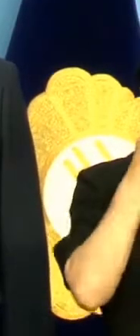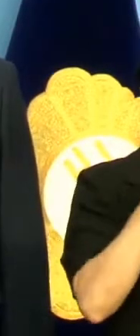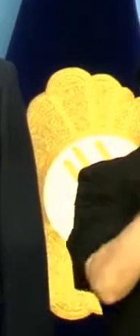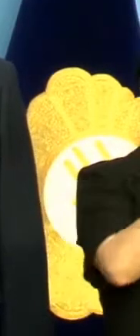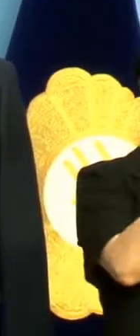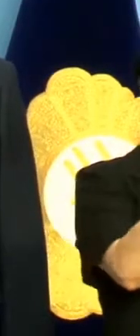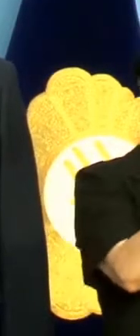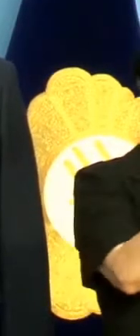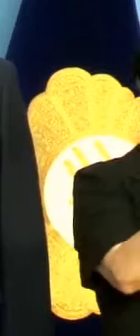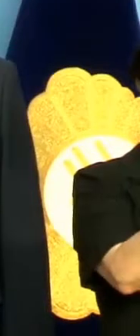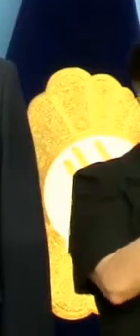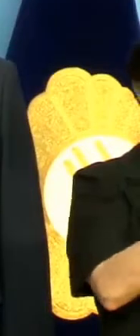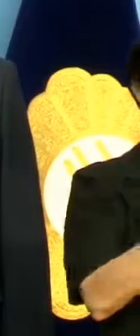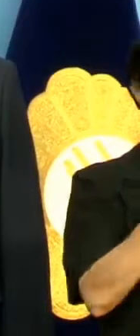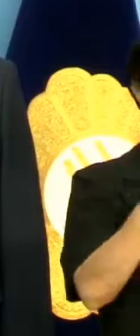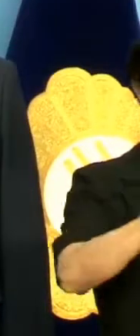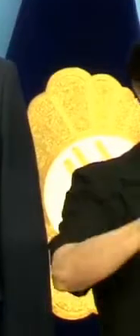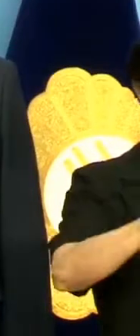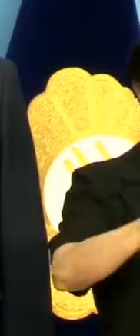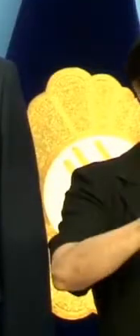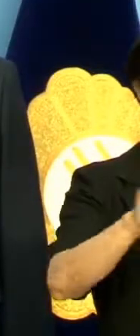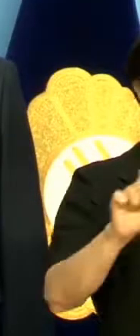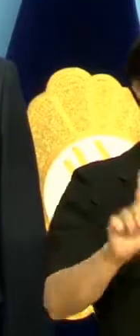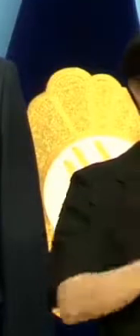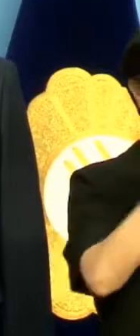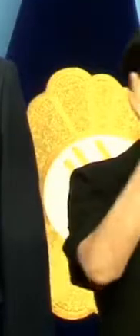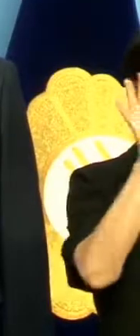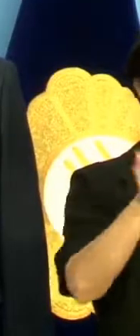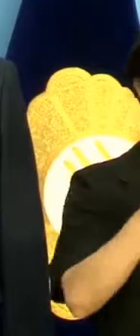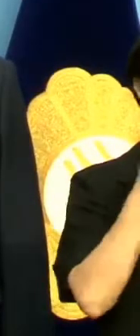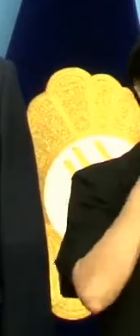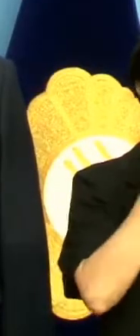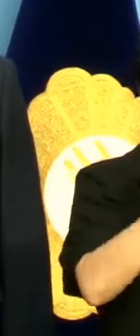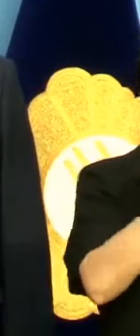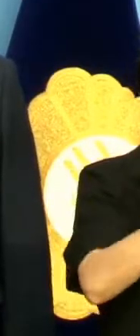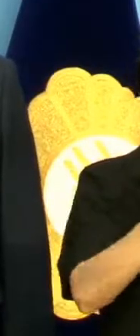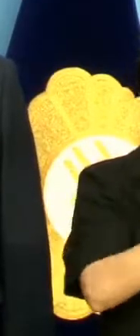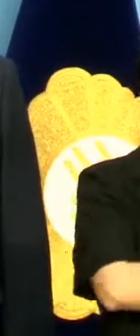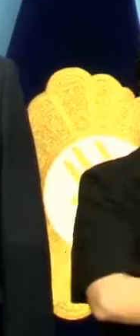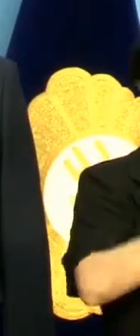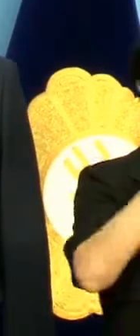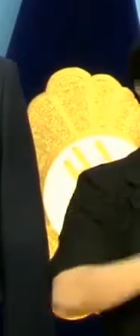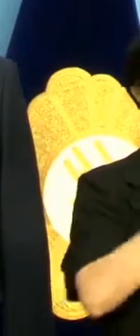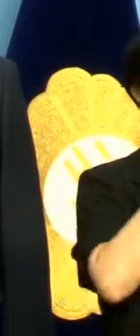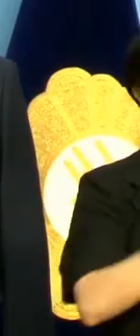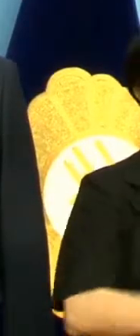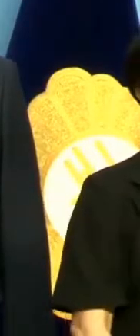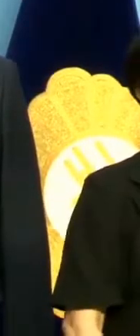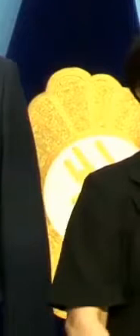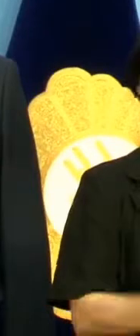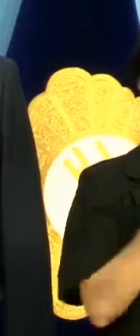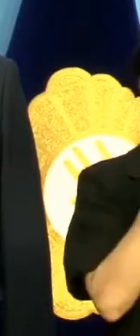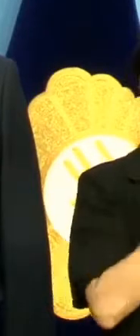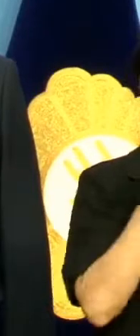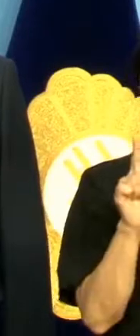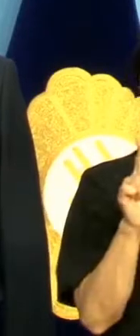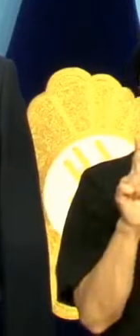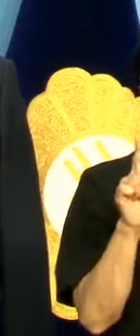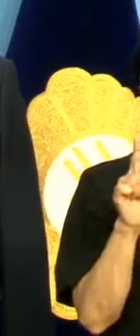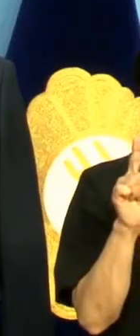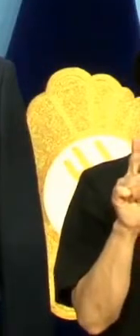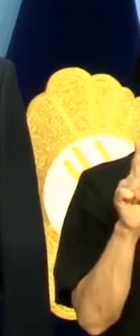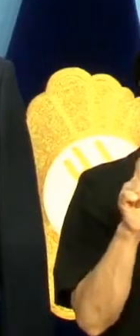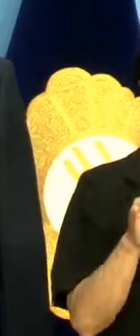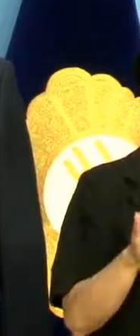약 9억 원 상당을 생활비 및 급여로 직업에서 횡령한 부분이 있습니다 세번째 론